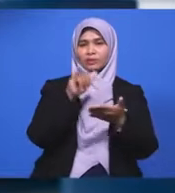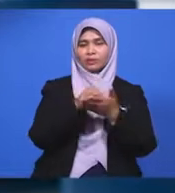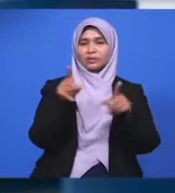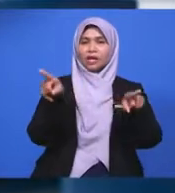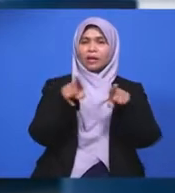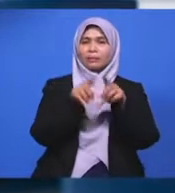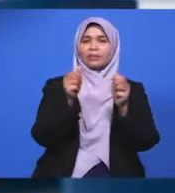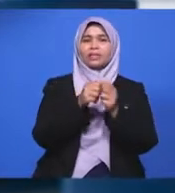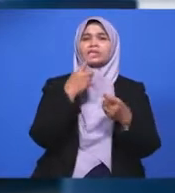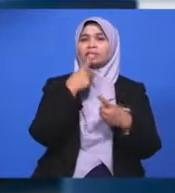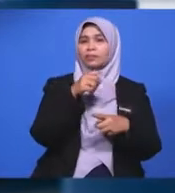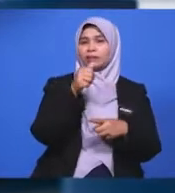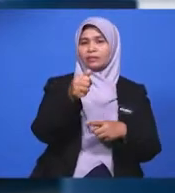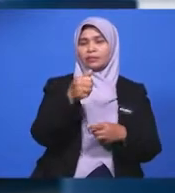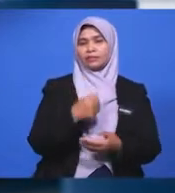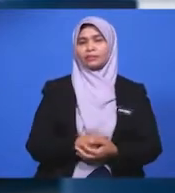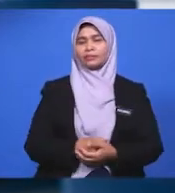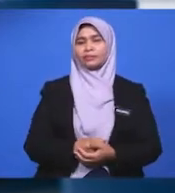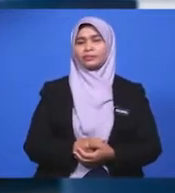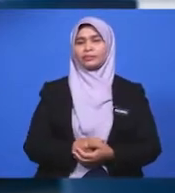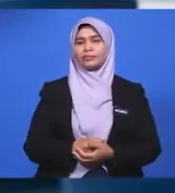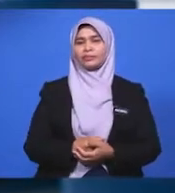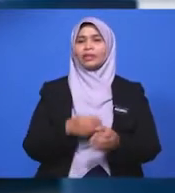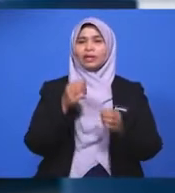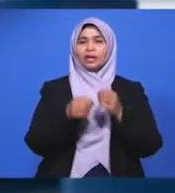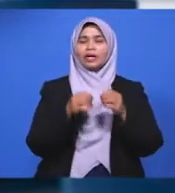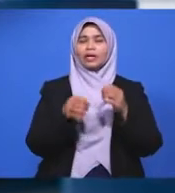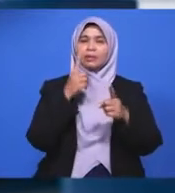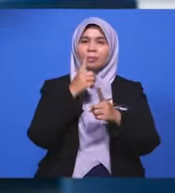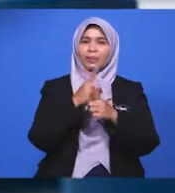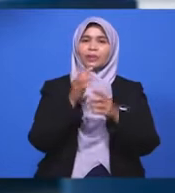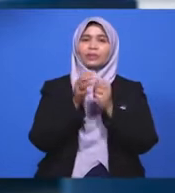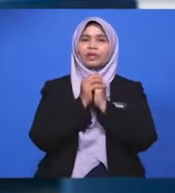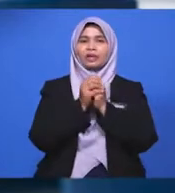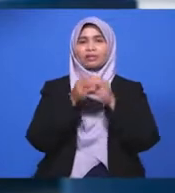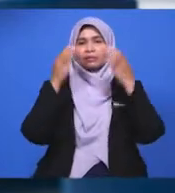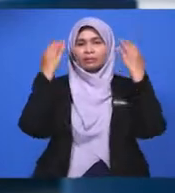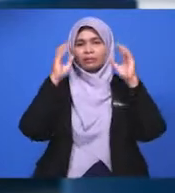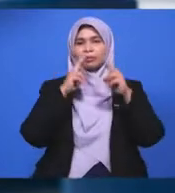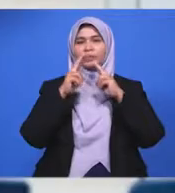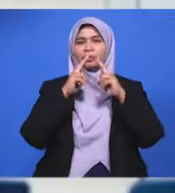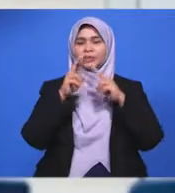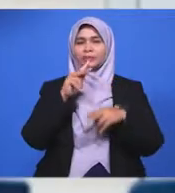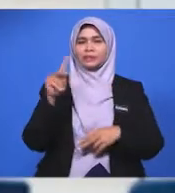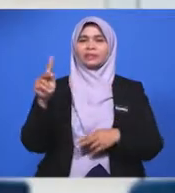dengan jawapan murid-murid? Kalau betul, tahniah cikgu ucapkan.